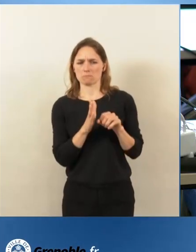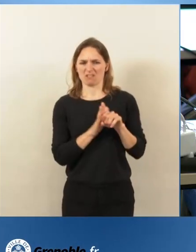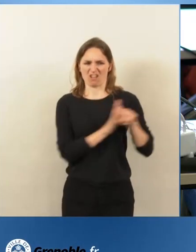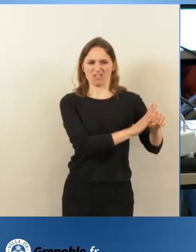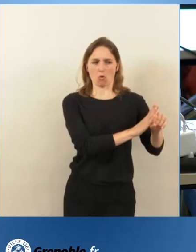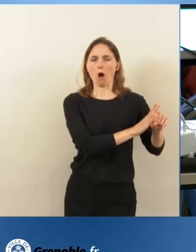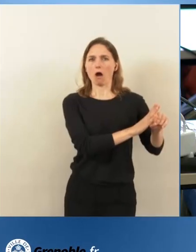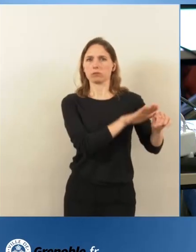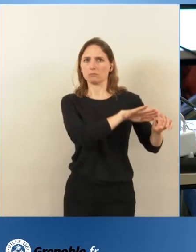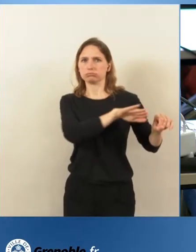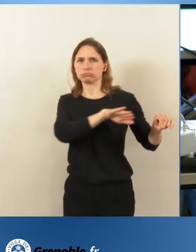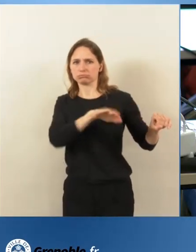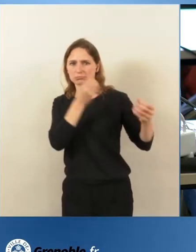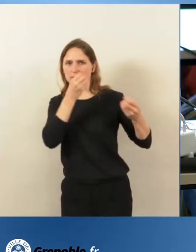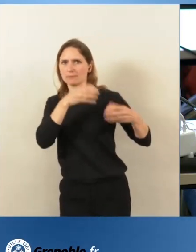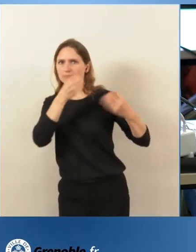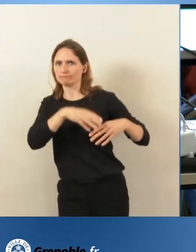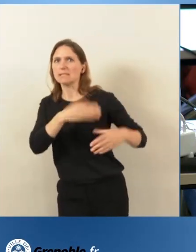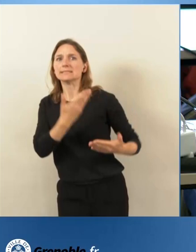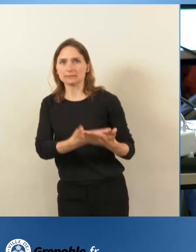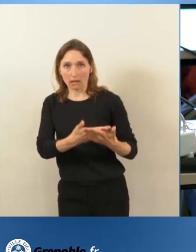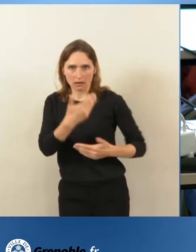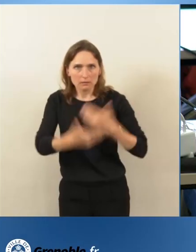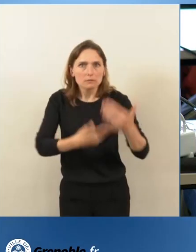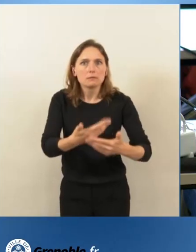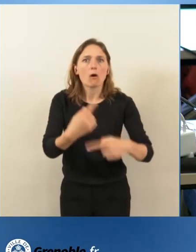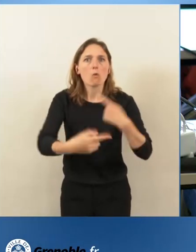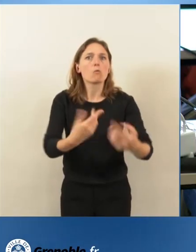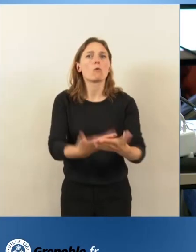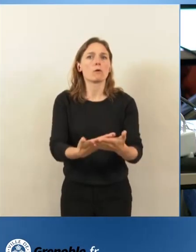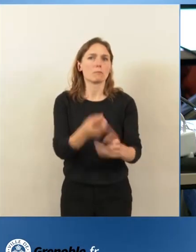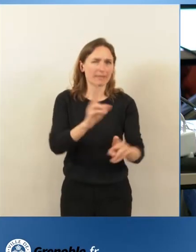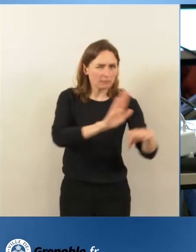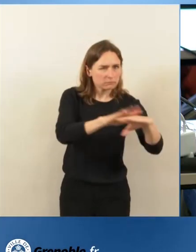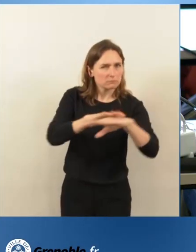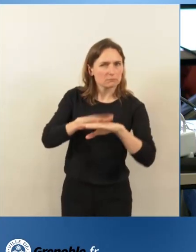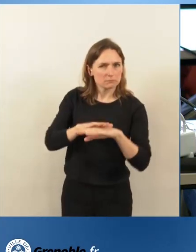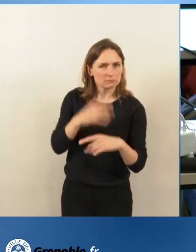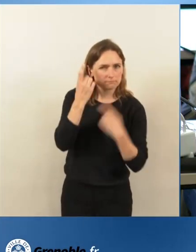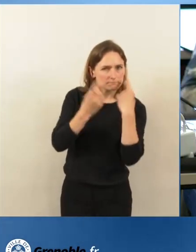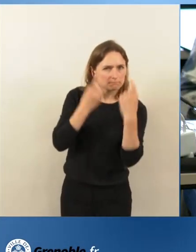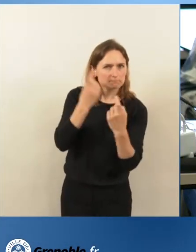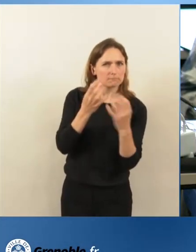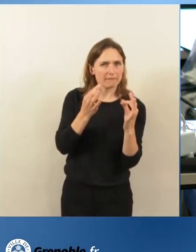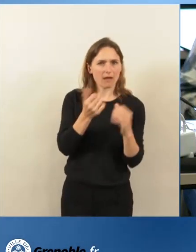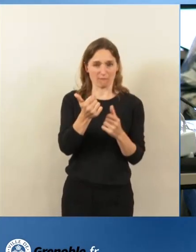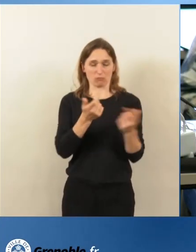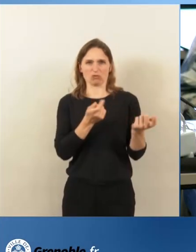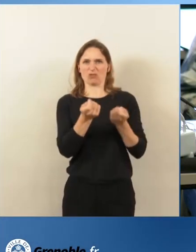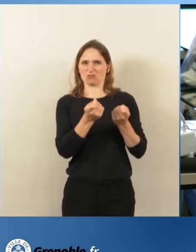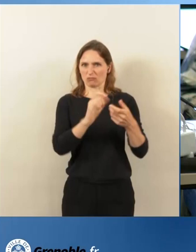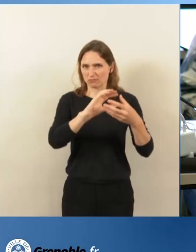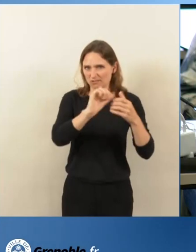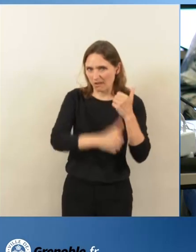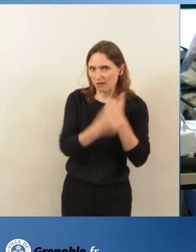c'est exactement ce qui est en train de se passer Monsieur le Maire et cela devrait vous interpeller dans la façon dont vous manager vos élus et dans la façon dont vous portez ce projet pour